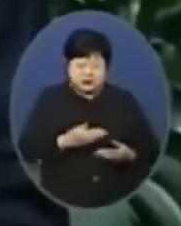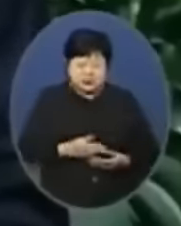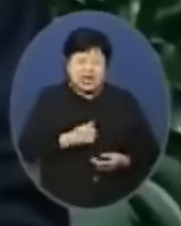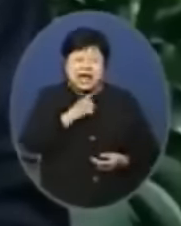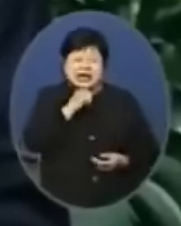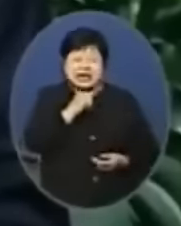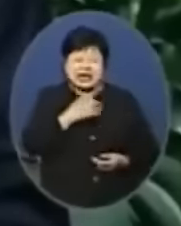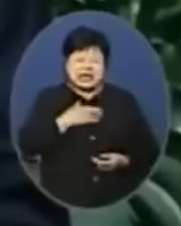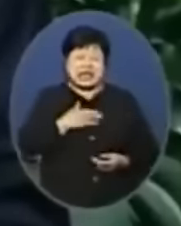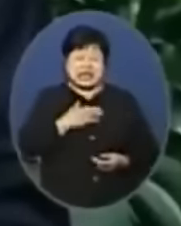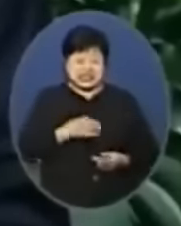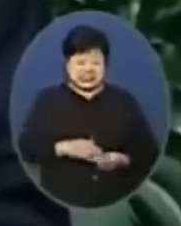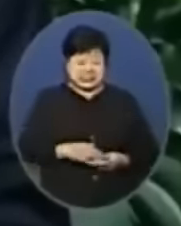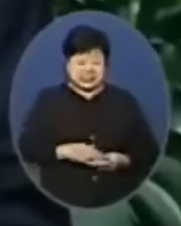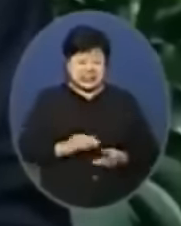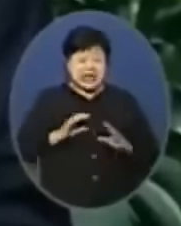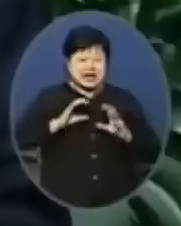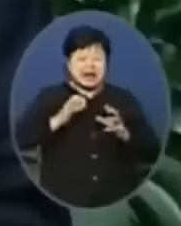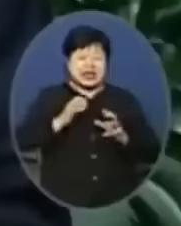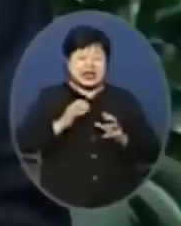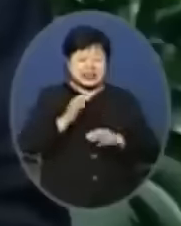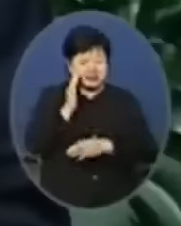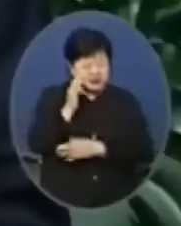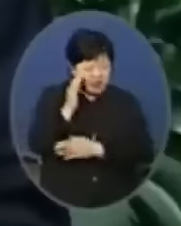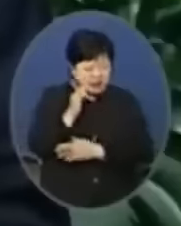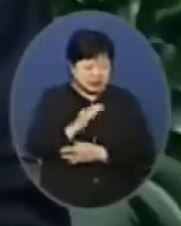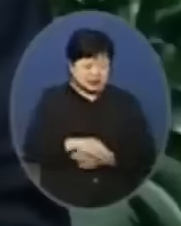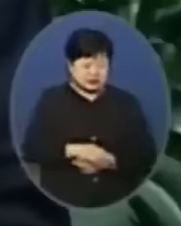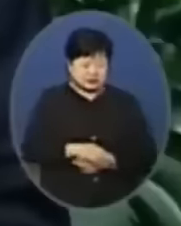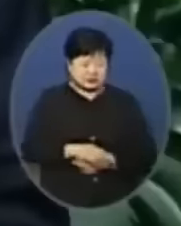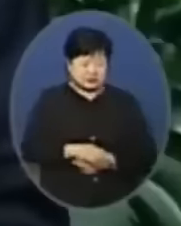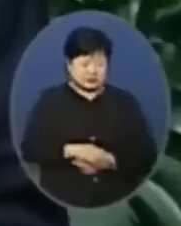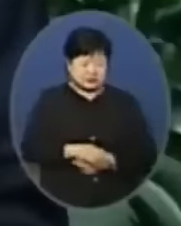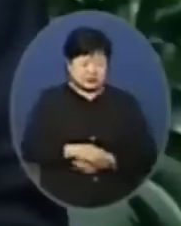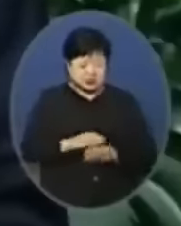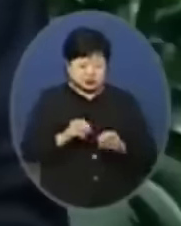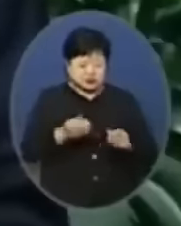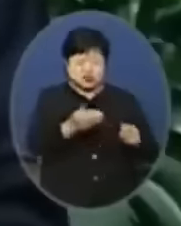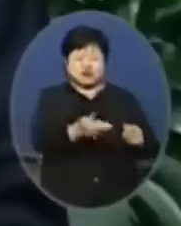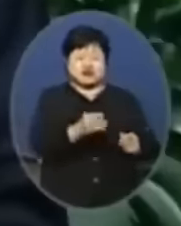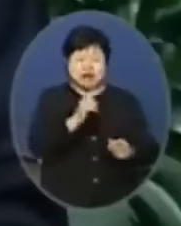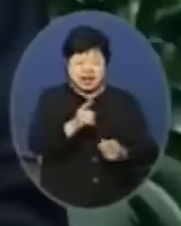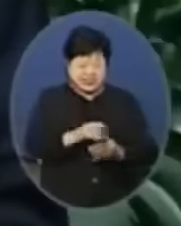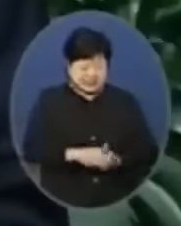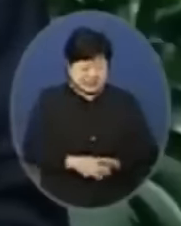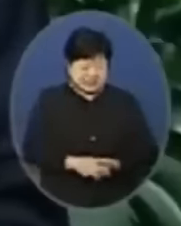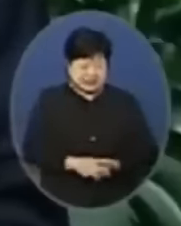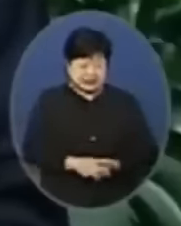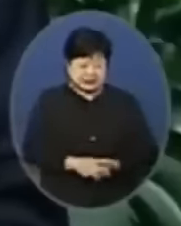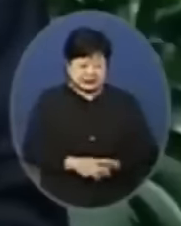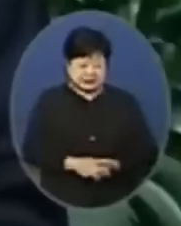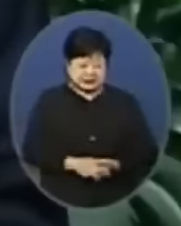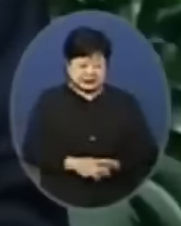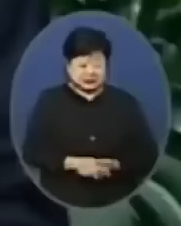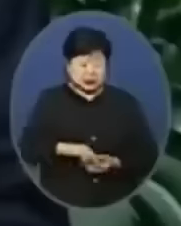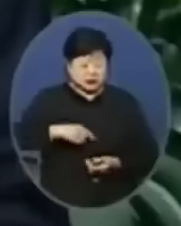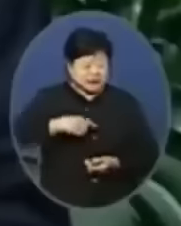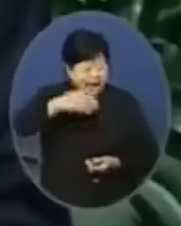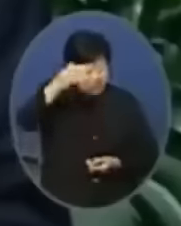가난한 생활에 천당을 지달라거든 천당의 부스러기라도 갖다 주고 그런 말 하시오. 당신이